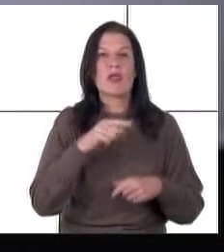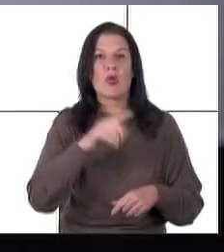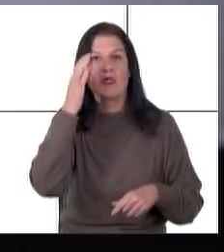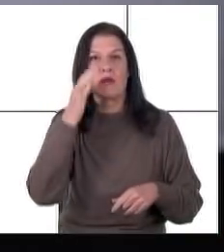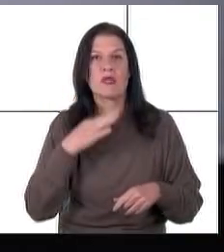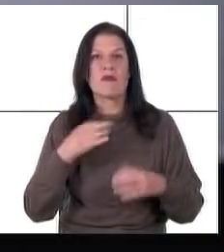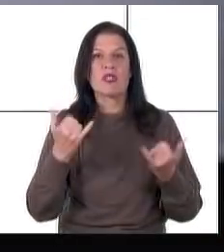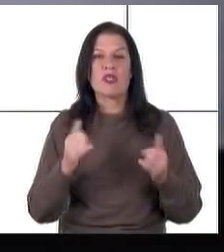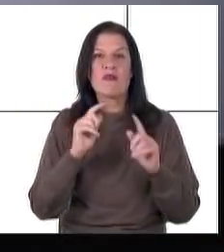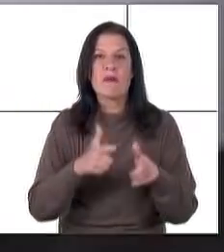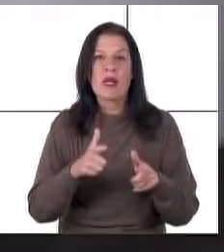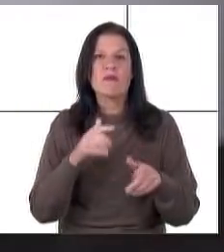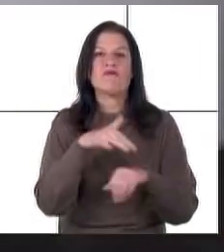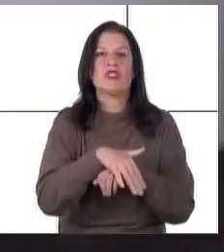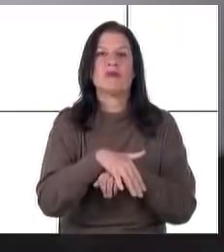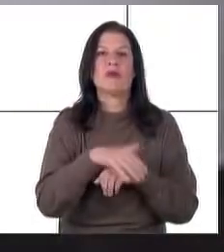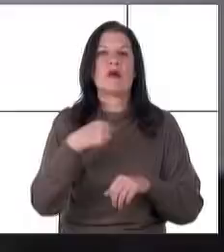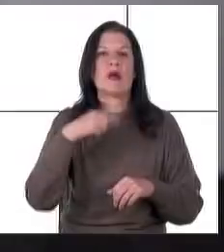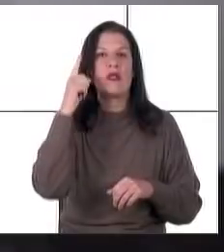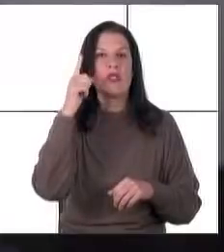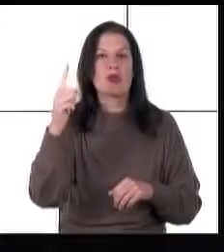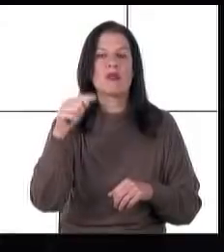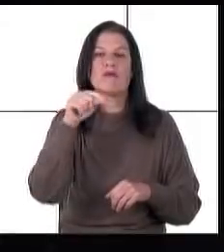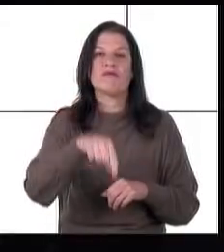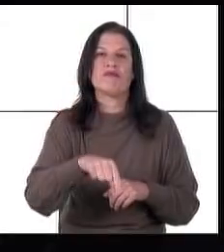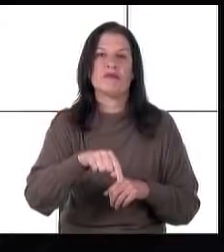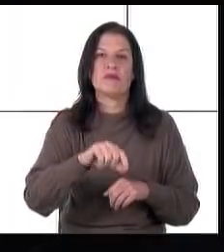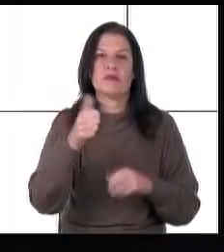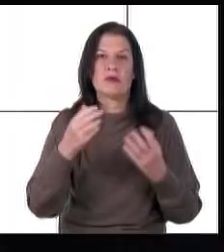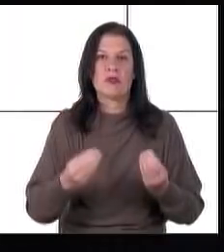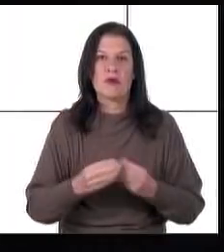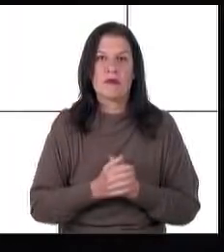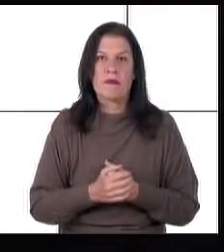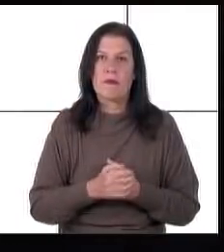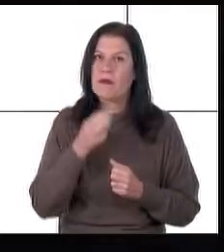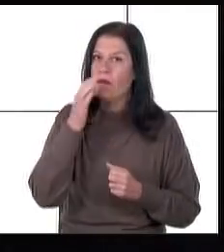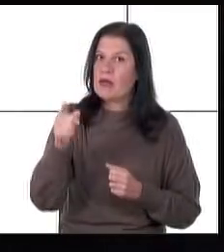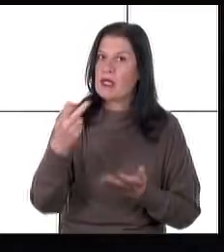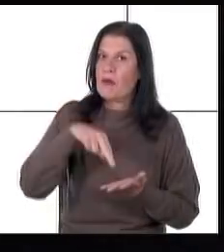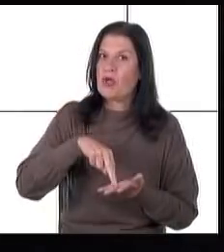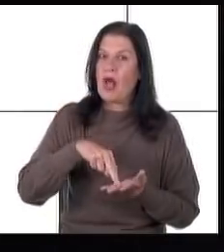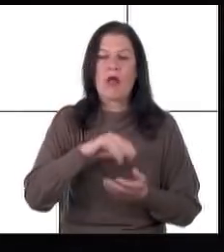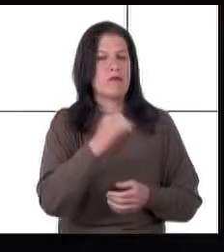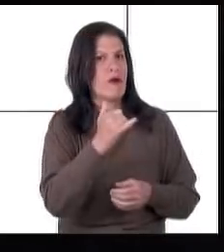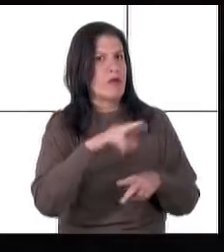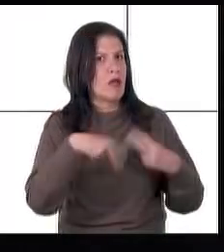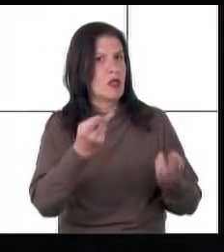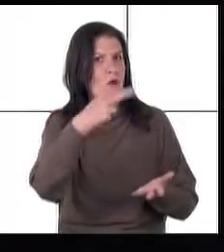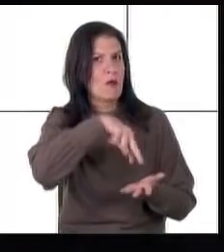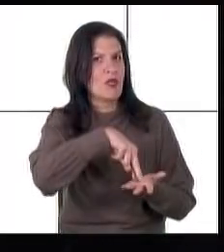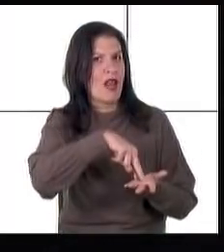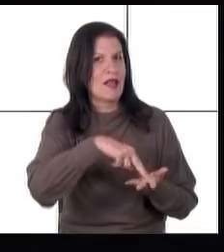стало понятно, что раньше было, да все хорошо, плохо не было. Она станет на ноги? Конечно. Мы еще так